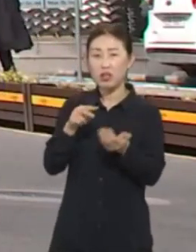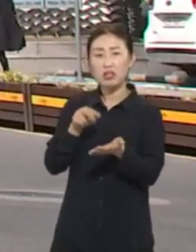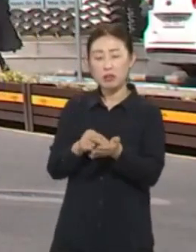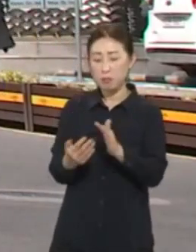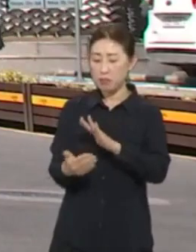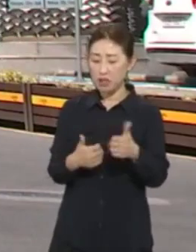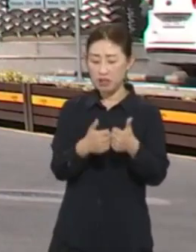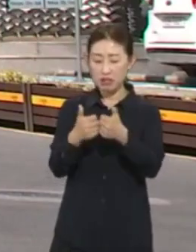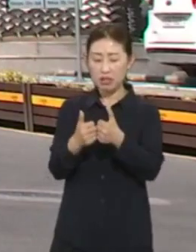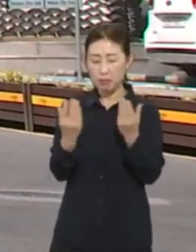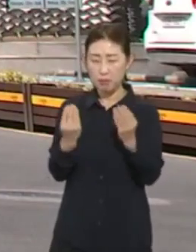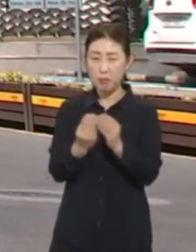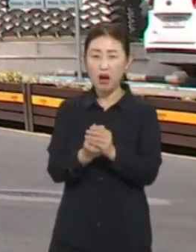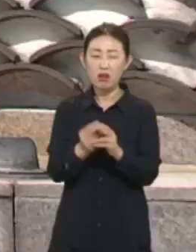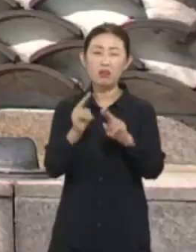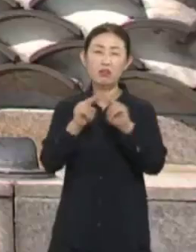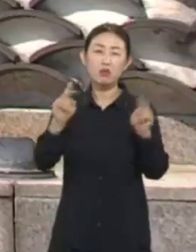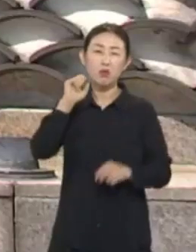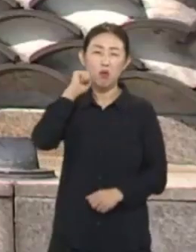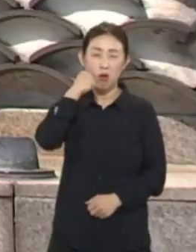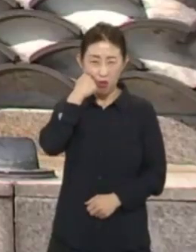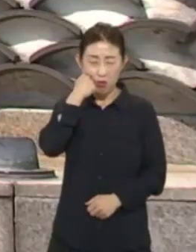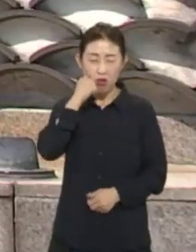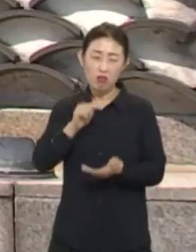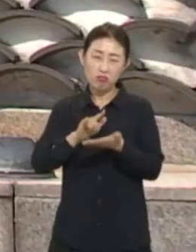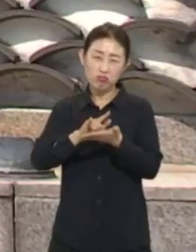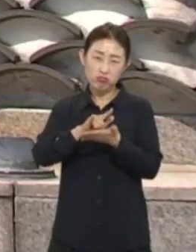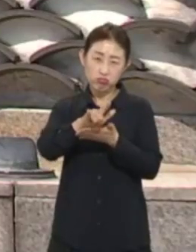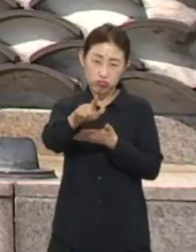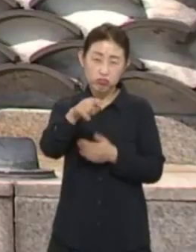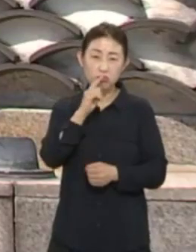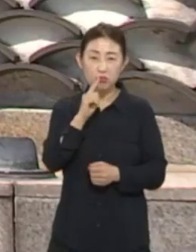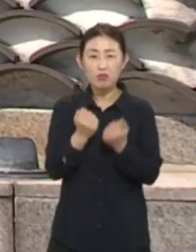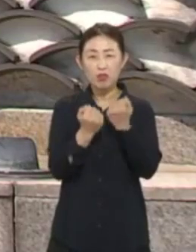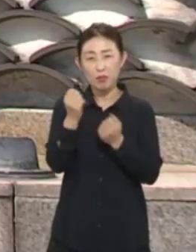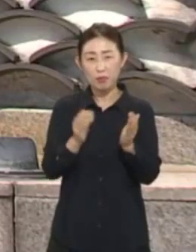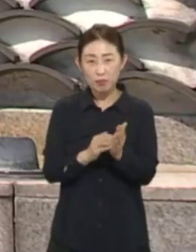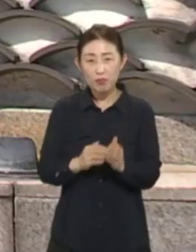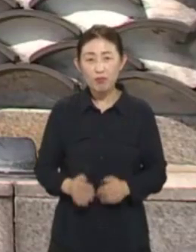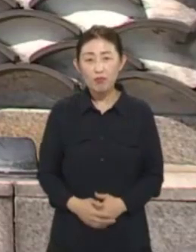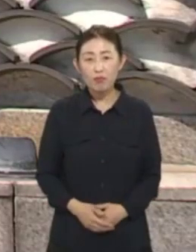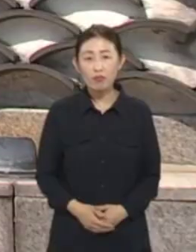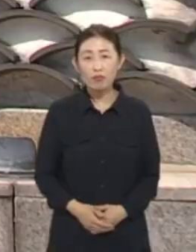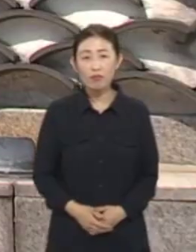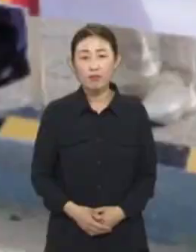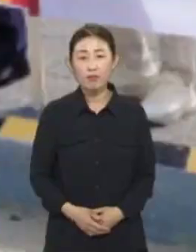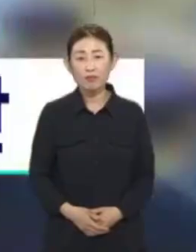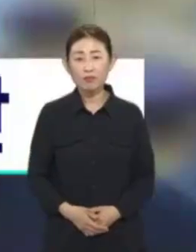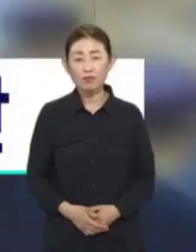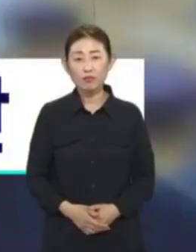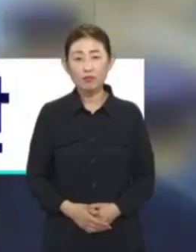사전에 조율된 일정이라 취소가 어려워 부득이 연수를 갔다고 해명했습니다.